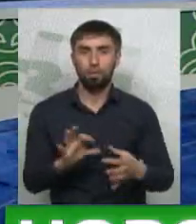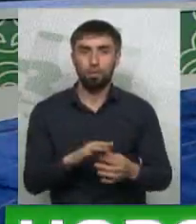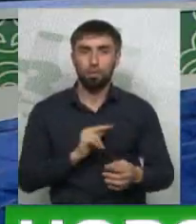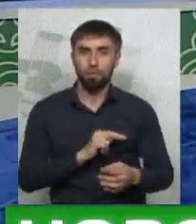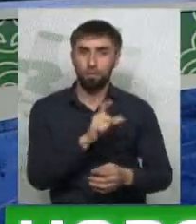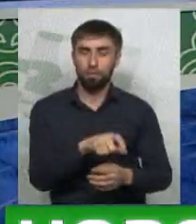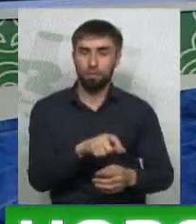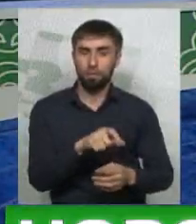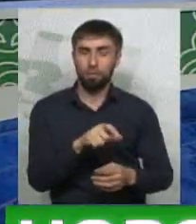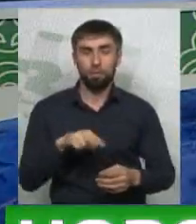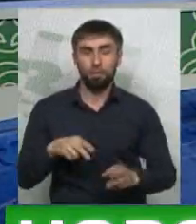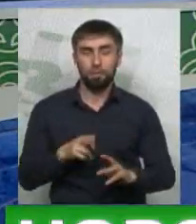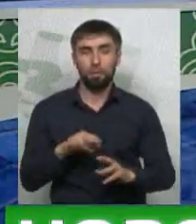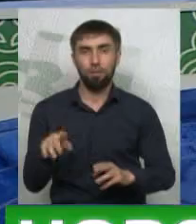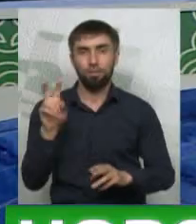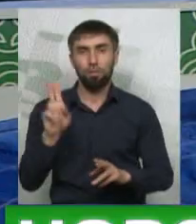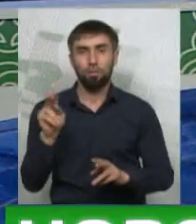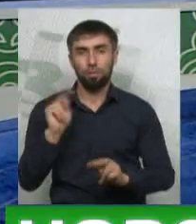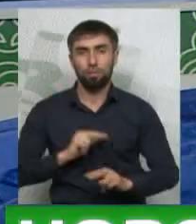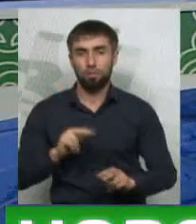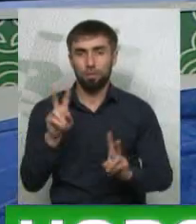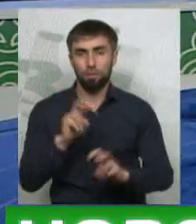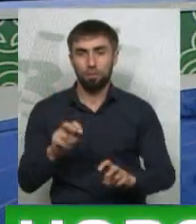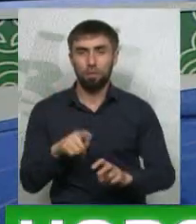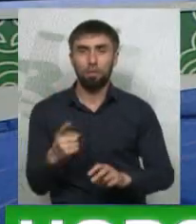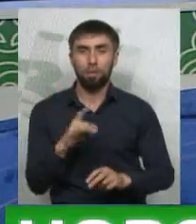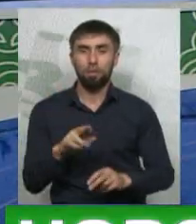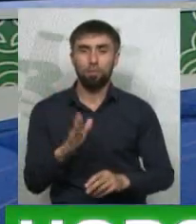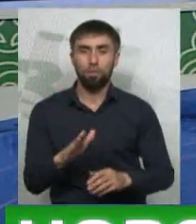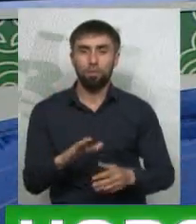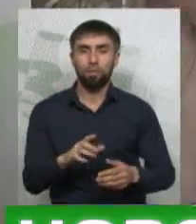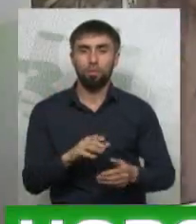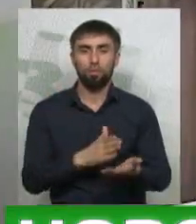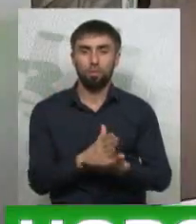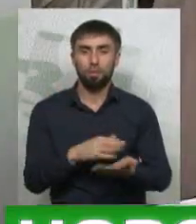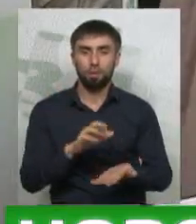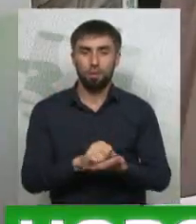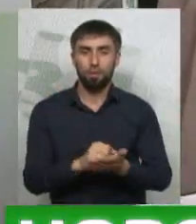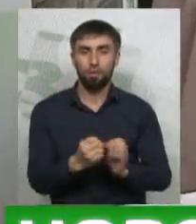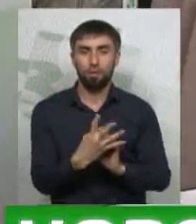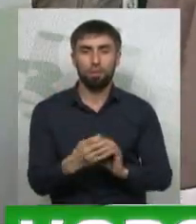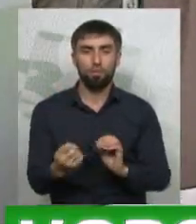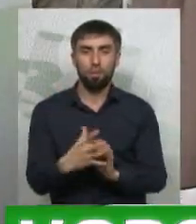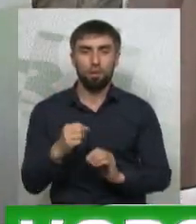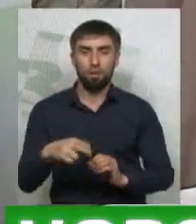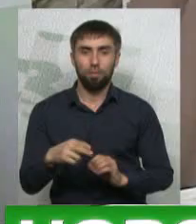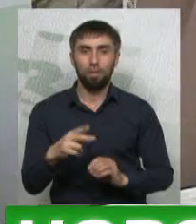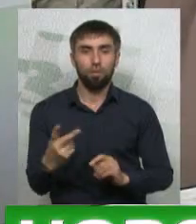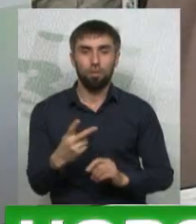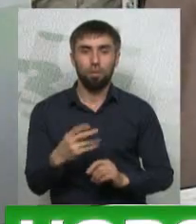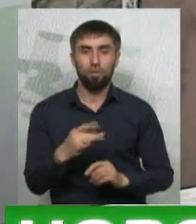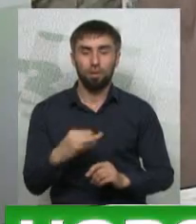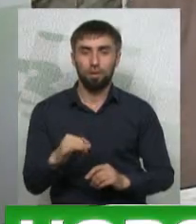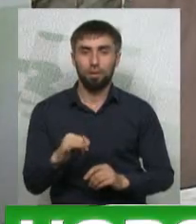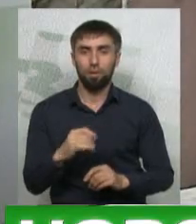работодателей и соискателей всей страны первый региональный этап в котором будет задействована служба занятости состоится 14 и 15 апреля а второй